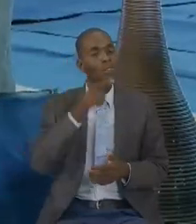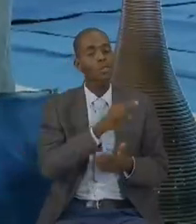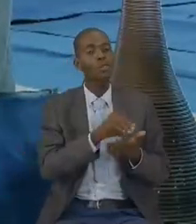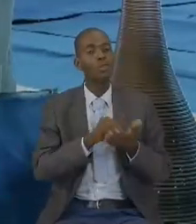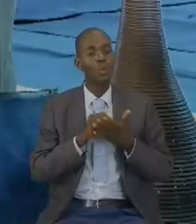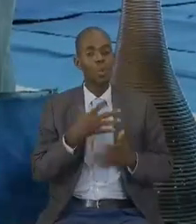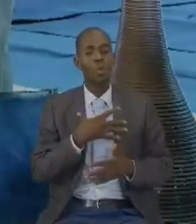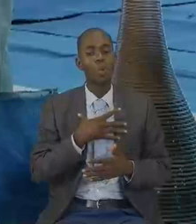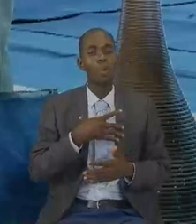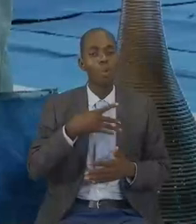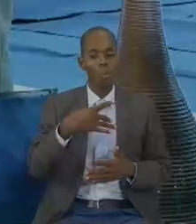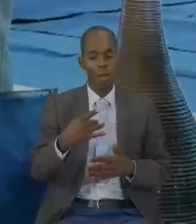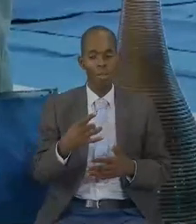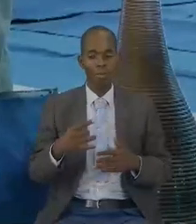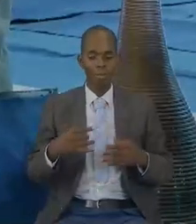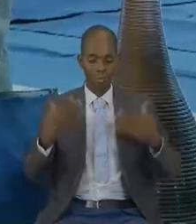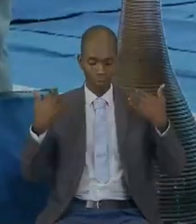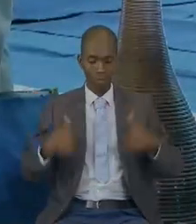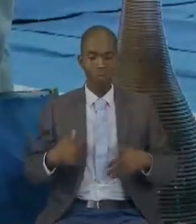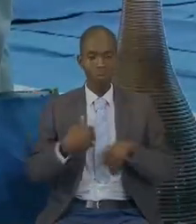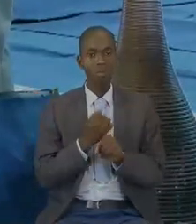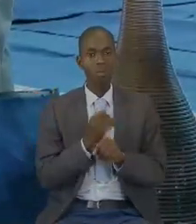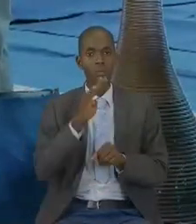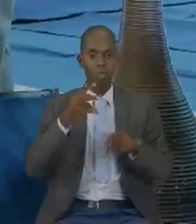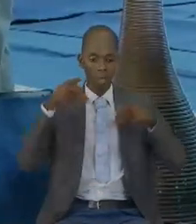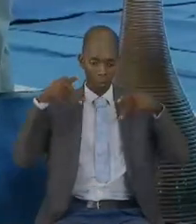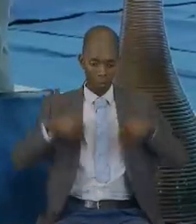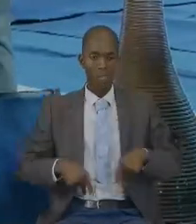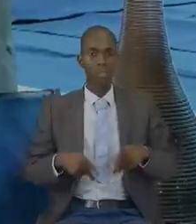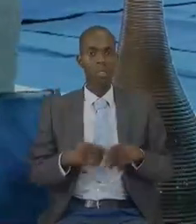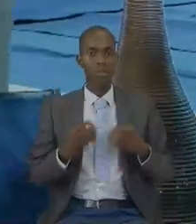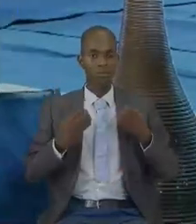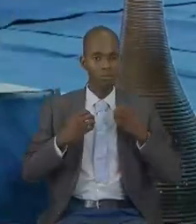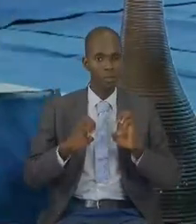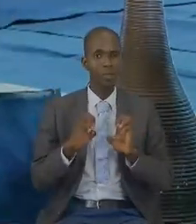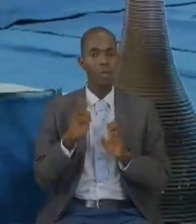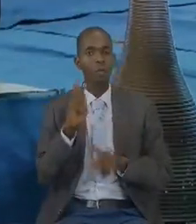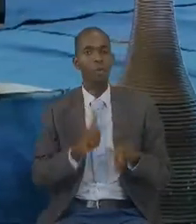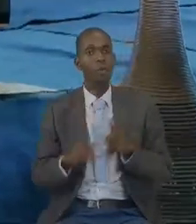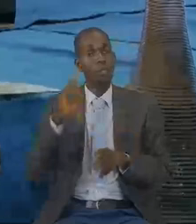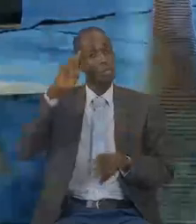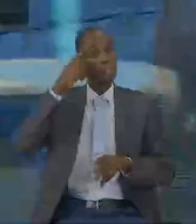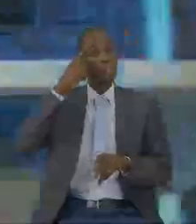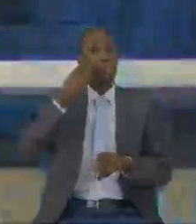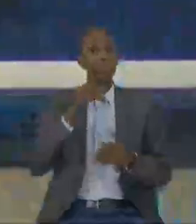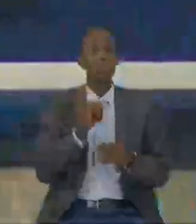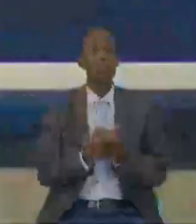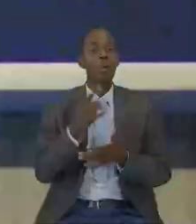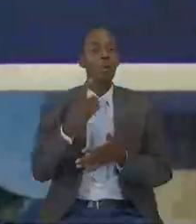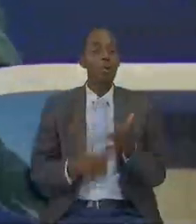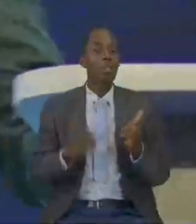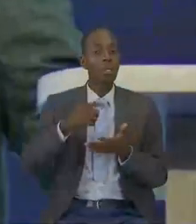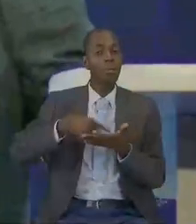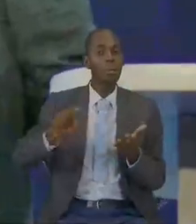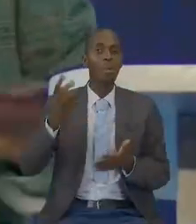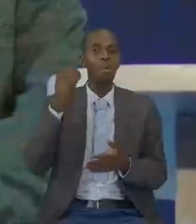lui, sa robe blanche, fabriquée par ses efforts personnels, fabriquée par ce qu'il connaissait, il